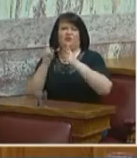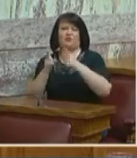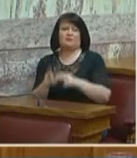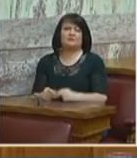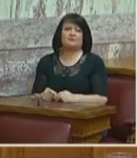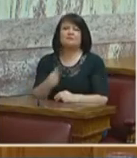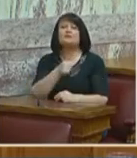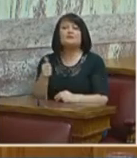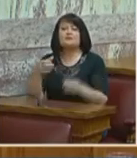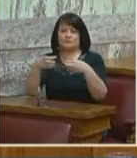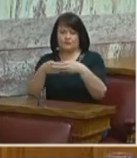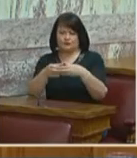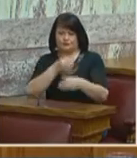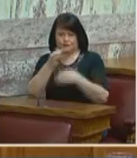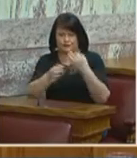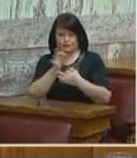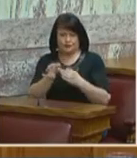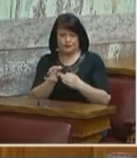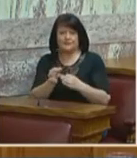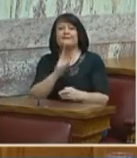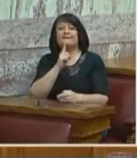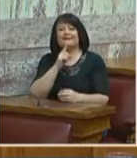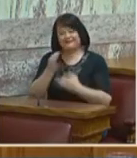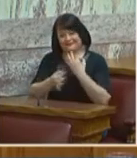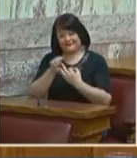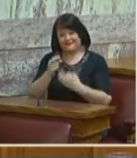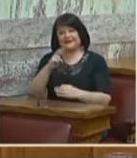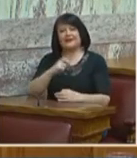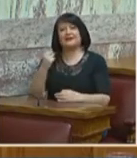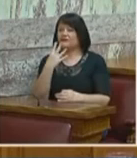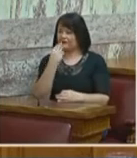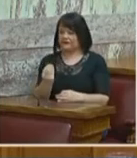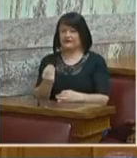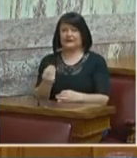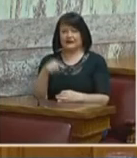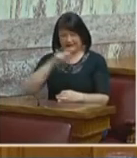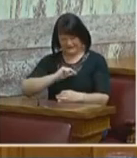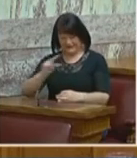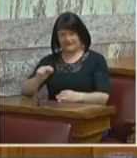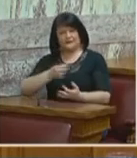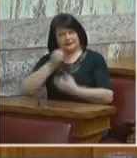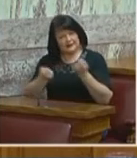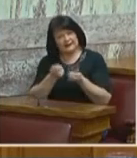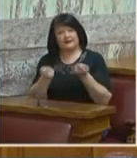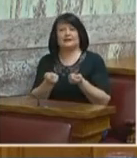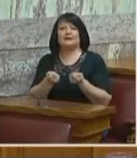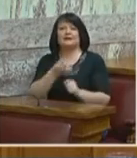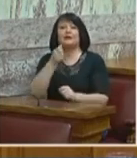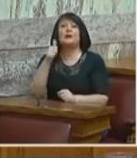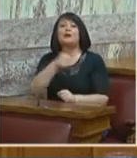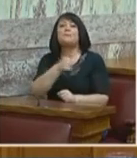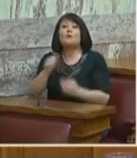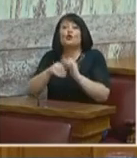αυτό το σχόλιο και όπως έπραξα και με την ομιλία μου την 21η Φεβρουαρίου, θα πράξω και τώρα. Δηλαδή, θα αναφερθώ μόνο σε ό,τι με